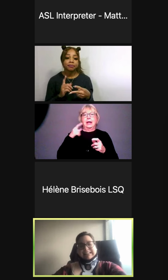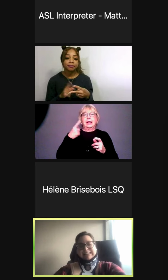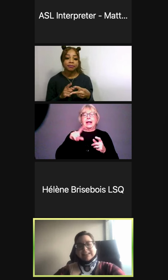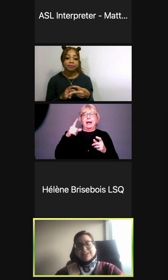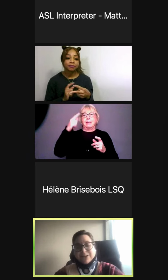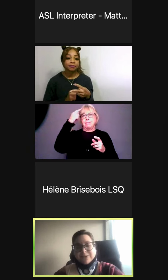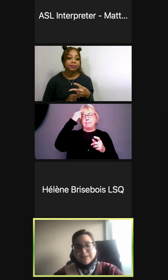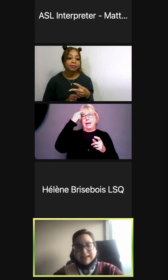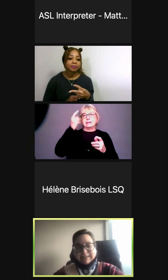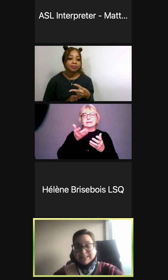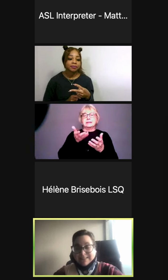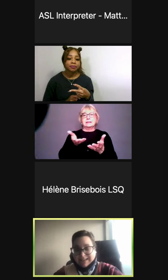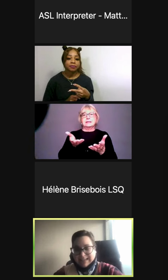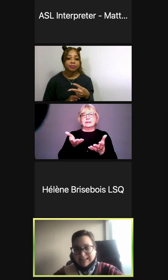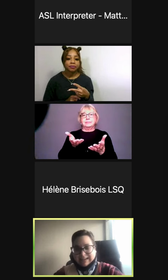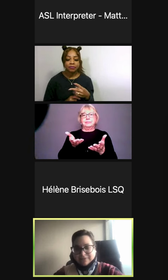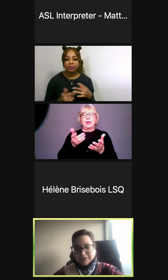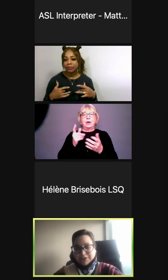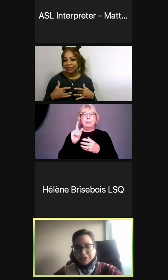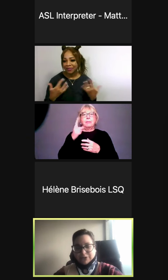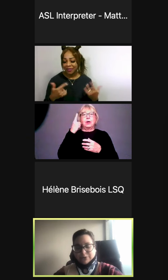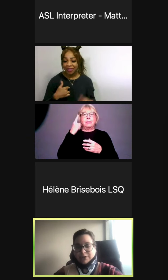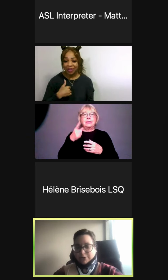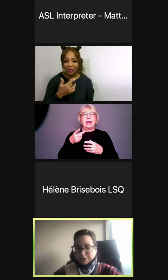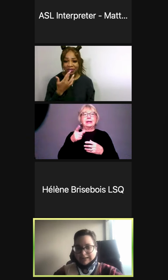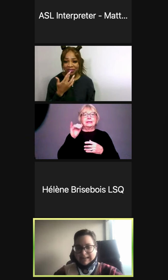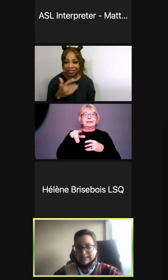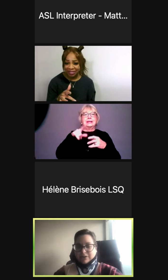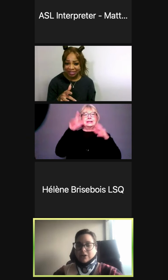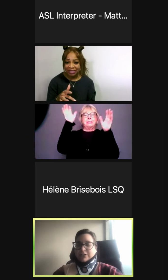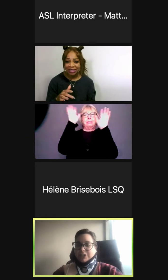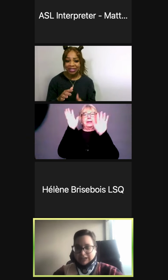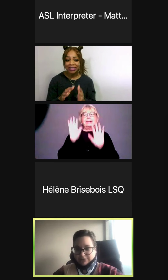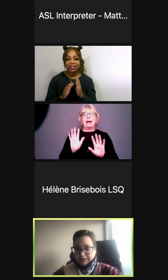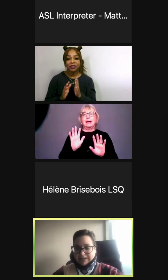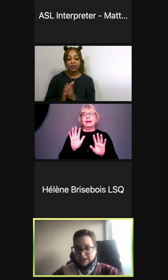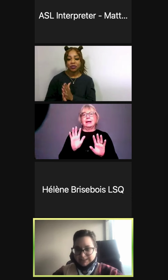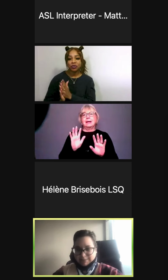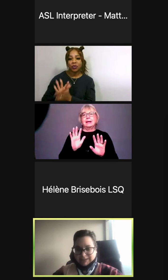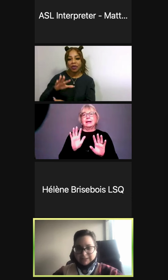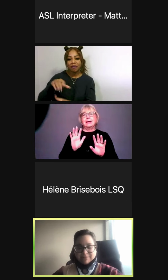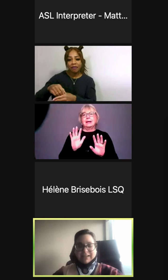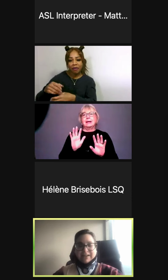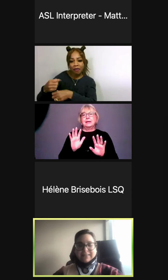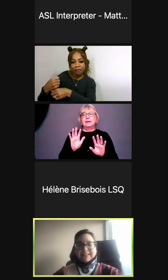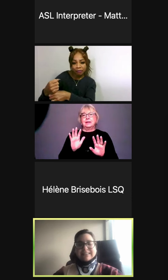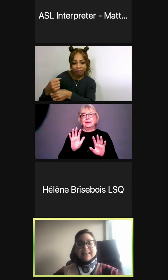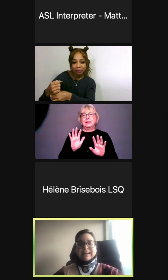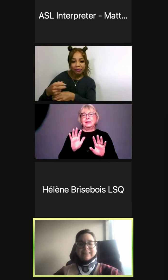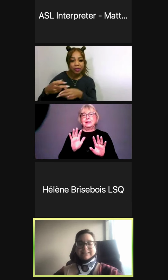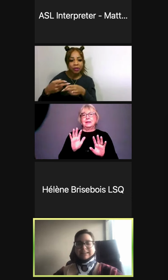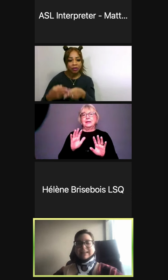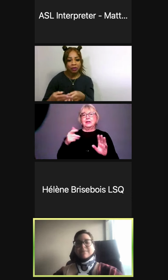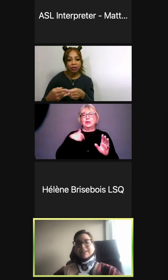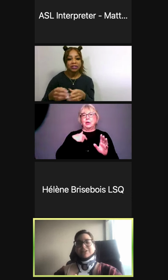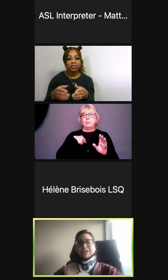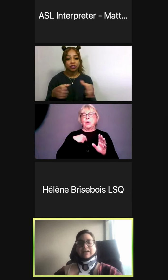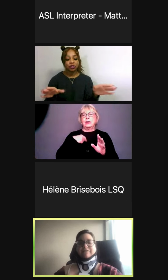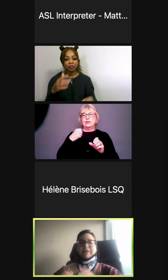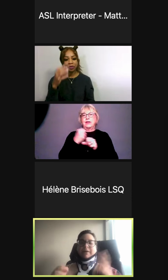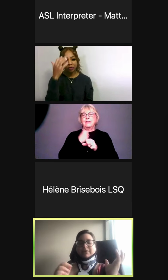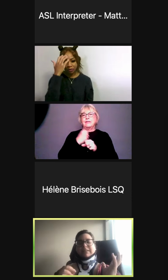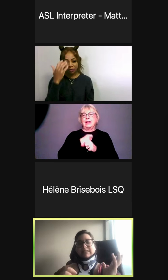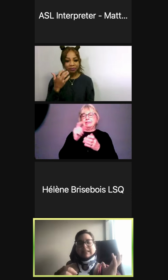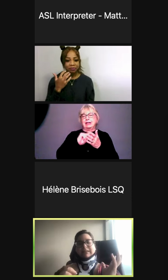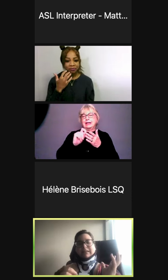La première, c'est un spectacle que j'ai co-créé qui